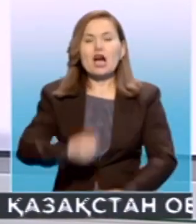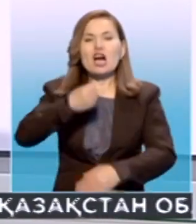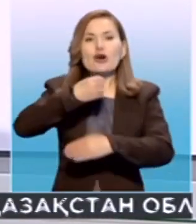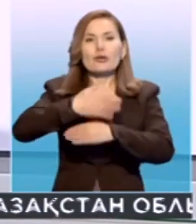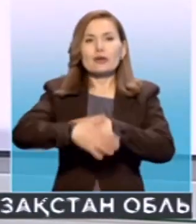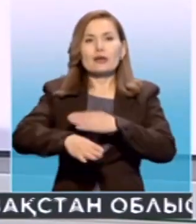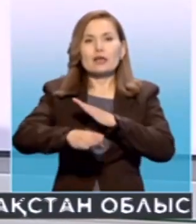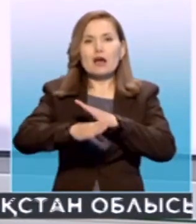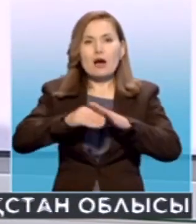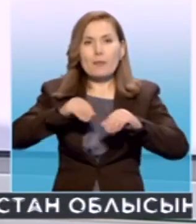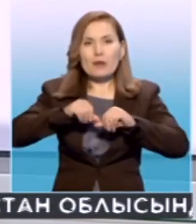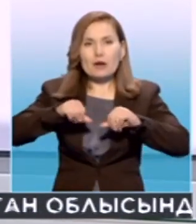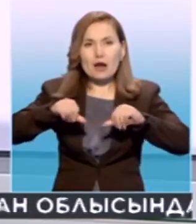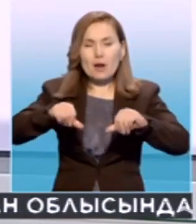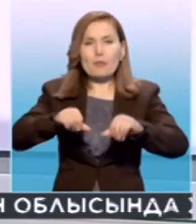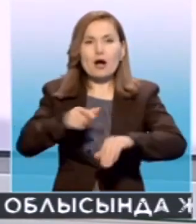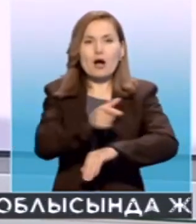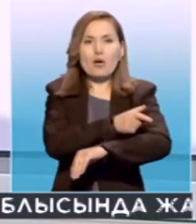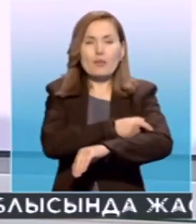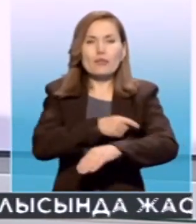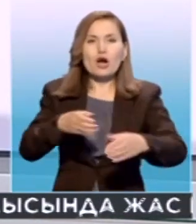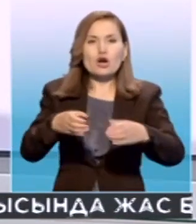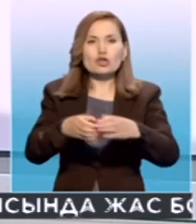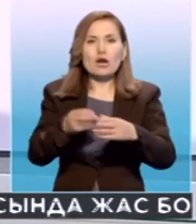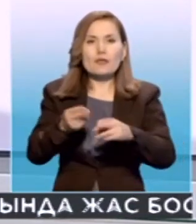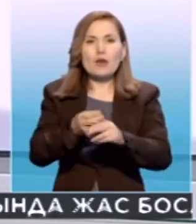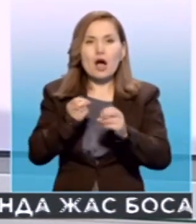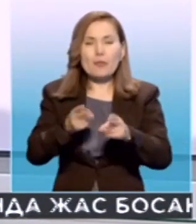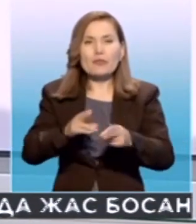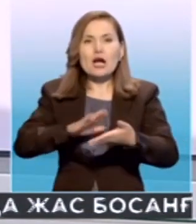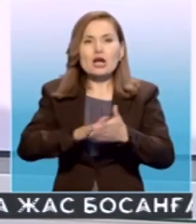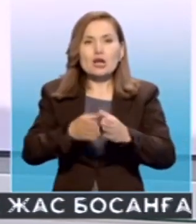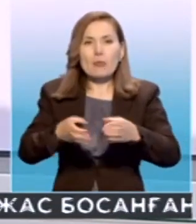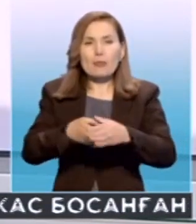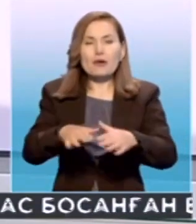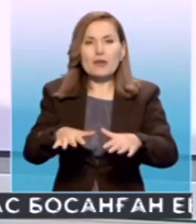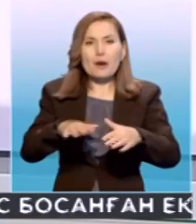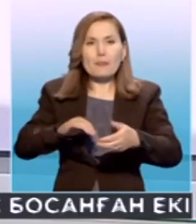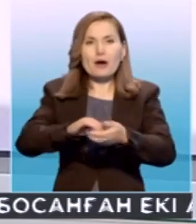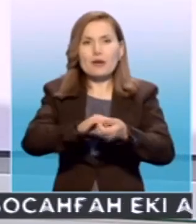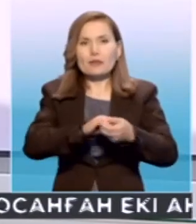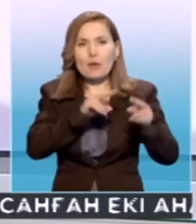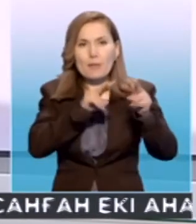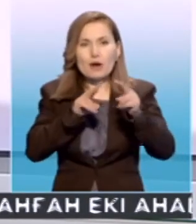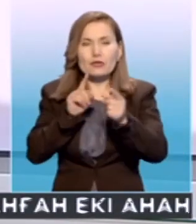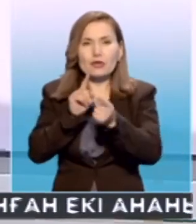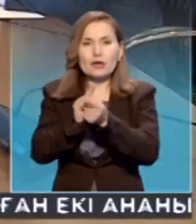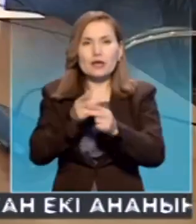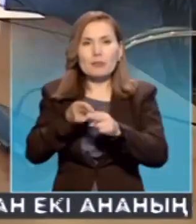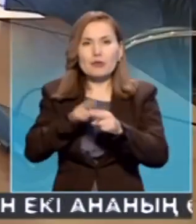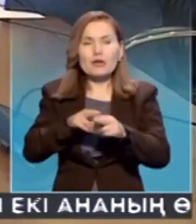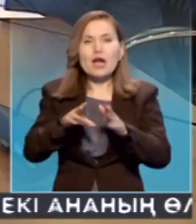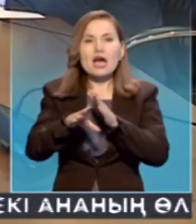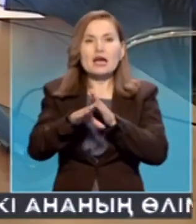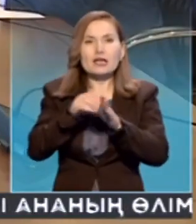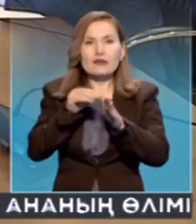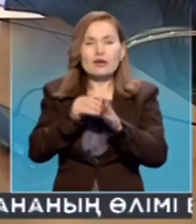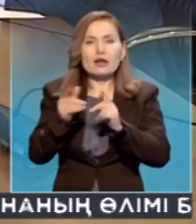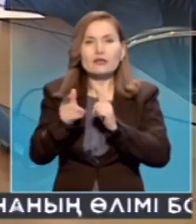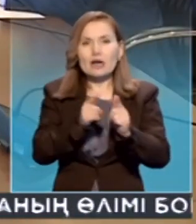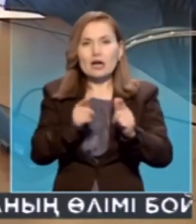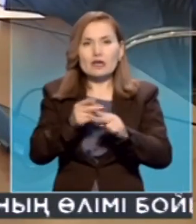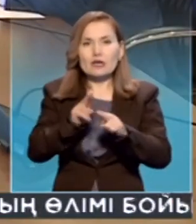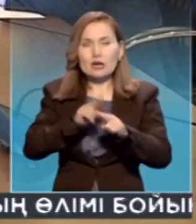Орталық референдум комиссиясының мүшелері ұжымдық қауіпсіздік туралы шарт ұйымы парламенттік ассамблеясының байқаушыларымен кездесті. Делегация референдумға дайындық пен